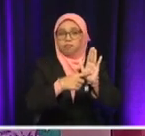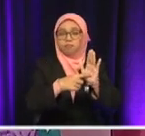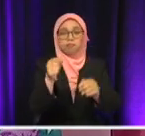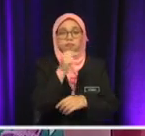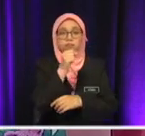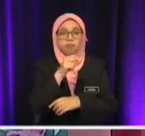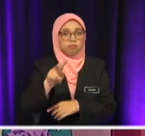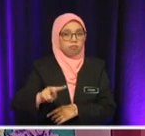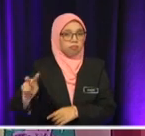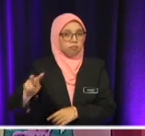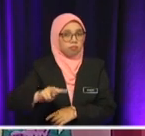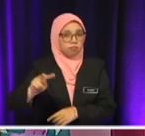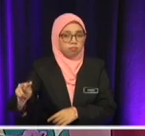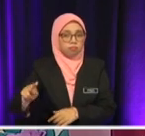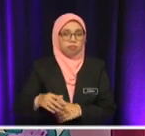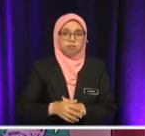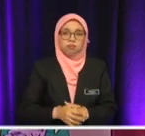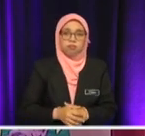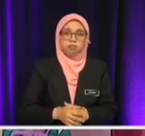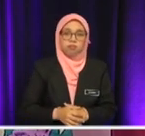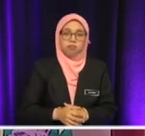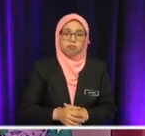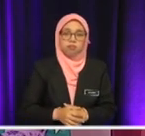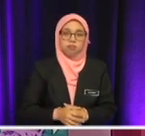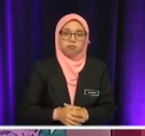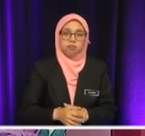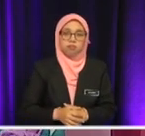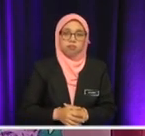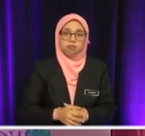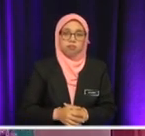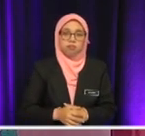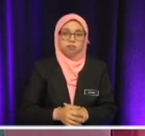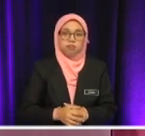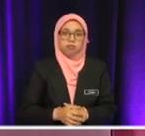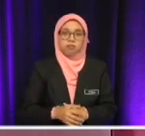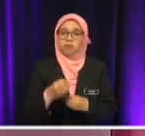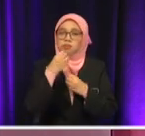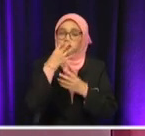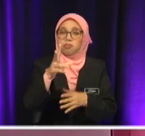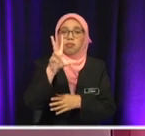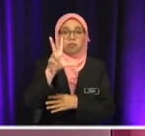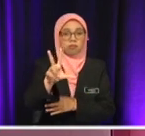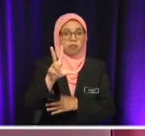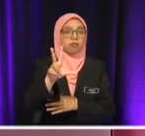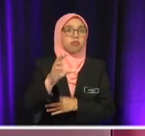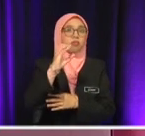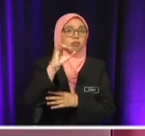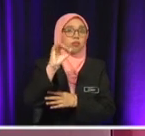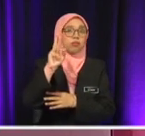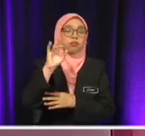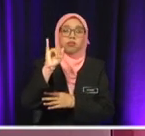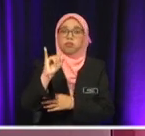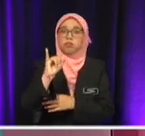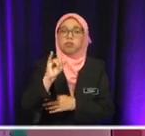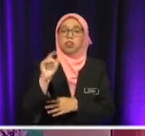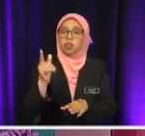Okey, saya rasa semua orang tahu kot lagu tu. Okey, berdasarkan Rajah nyatakan tiga ciri lagu kanak-kanak yang terdapat dalam